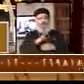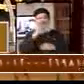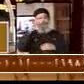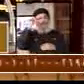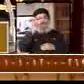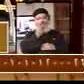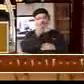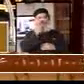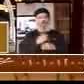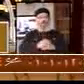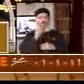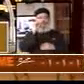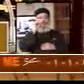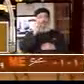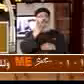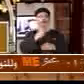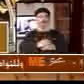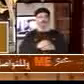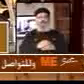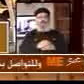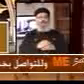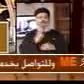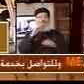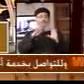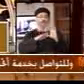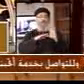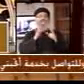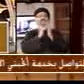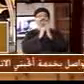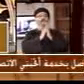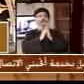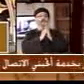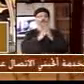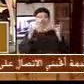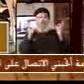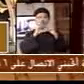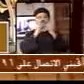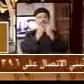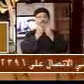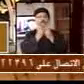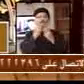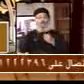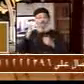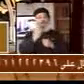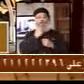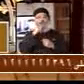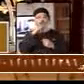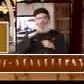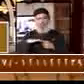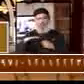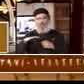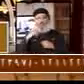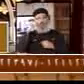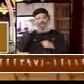بفكرة صغيرة يقولها واحد، أو أنتوا قاعدين كده في البيت أسرة يجي ولد ولا بنت صغير